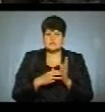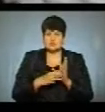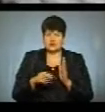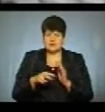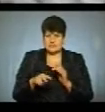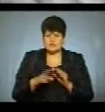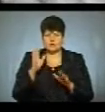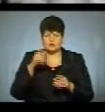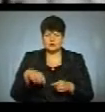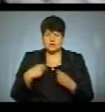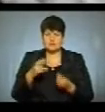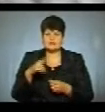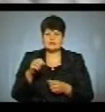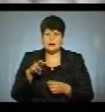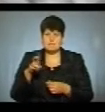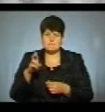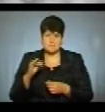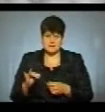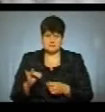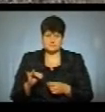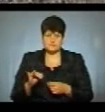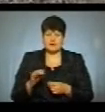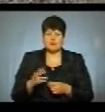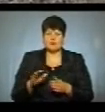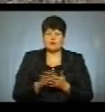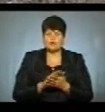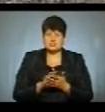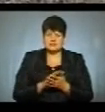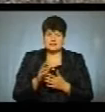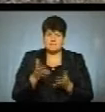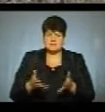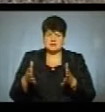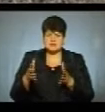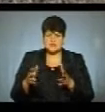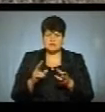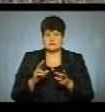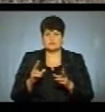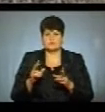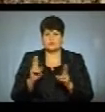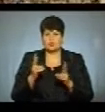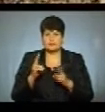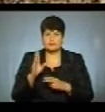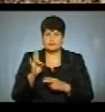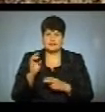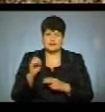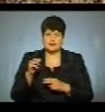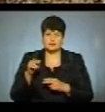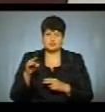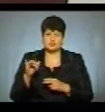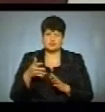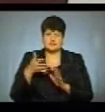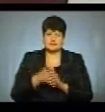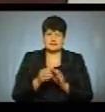із дамби. Спустили її місяць тому. Почистили басейн члени клубу «Нептун». На це витратили понад 10 тисяч